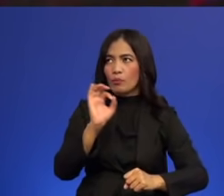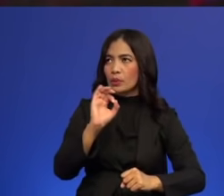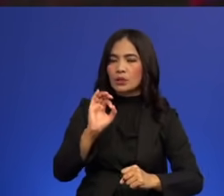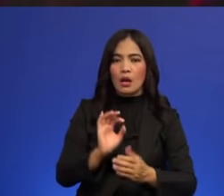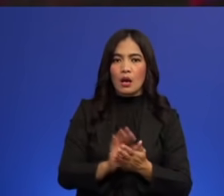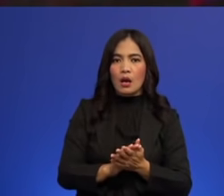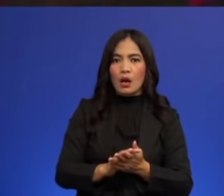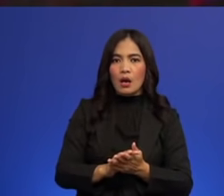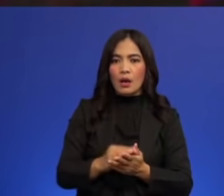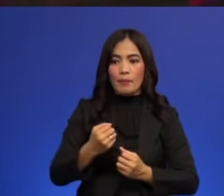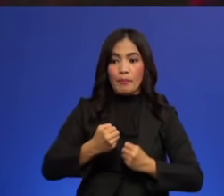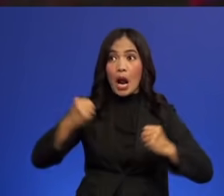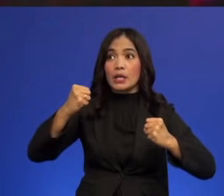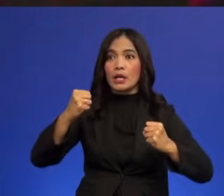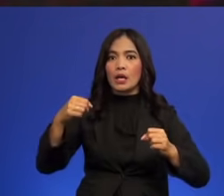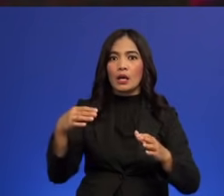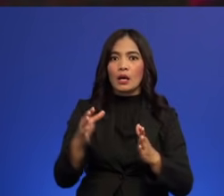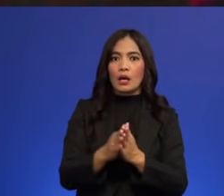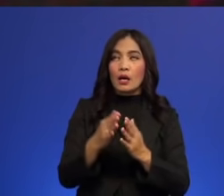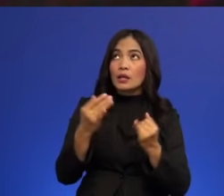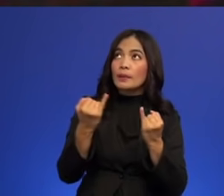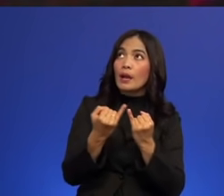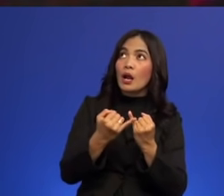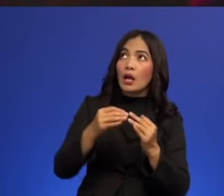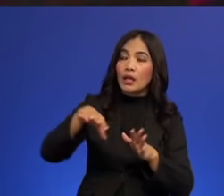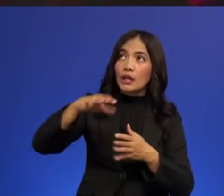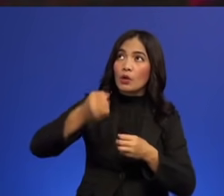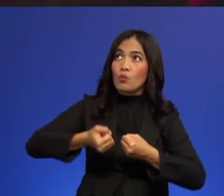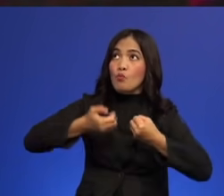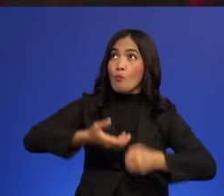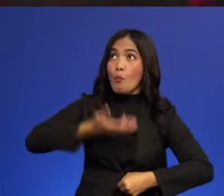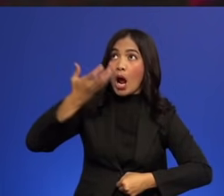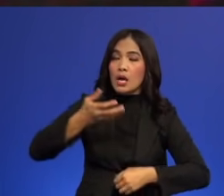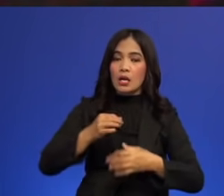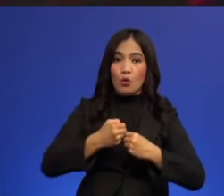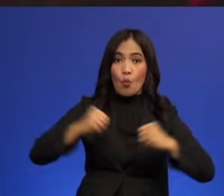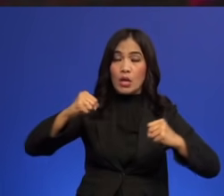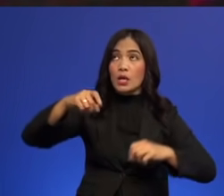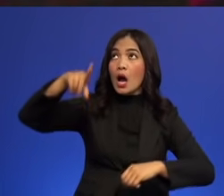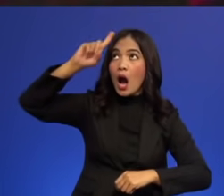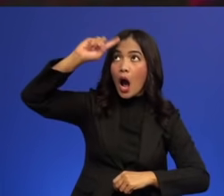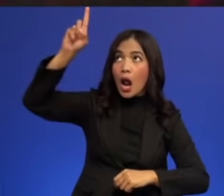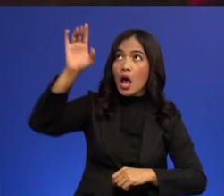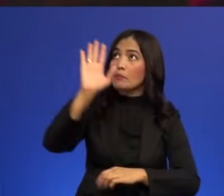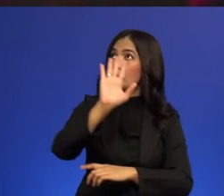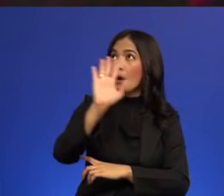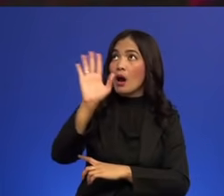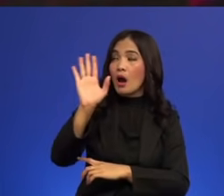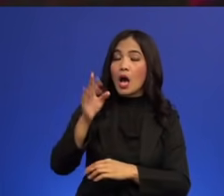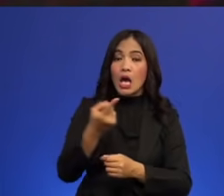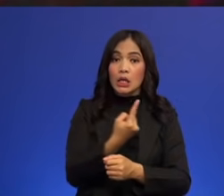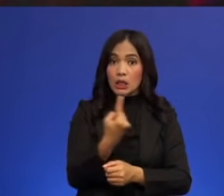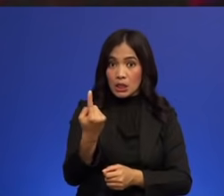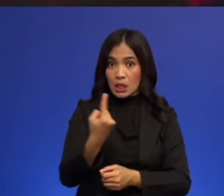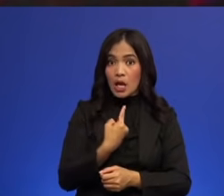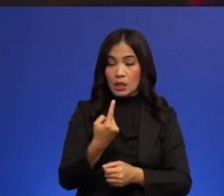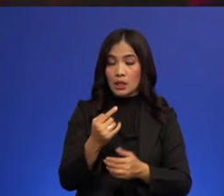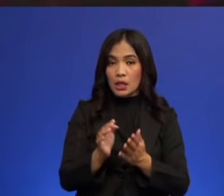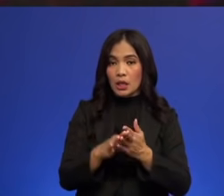ada yang berani. Kita pun berkata tidak. Kita makhluk ciptaan yang tidak